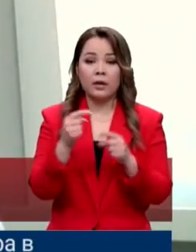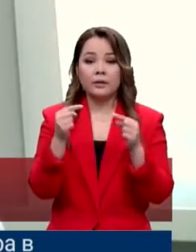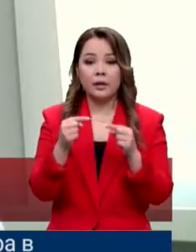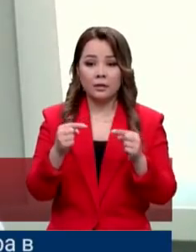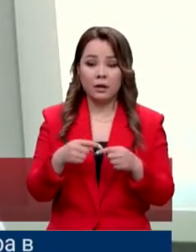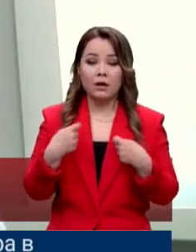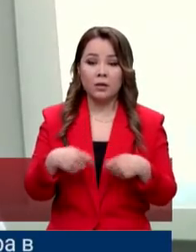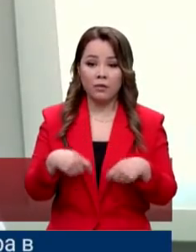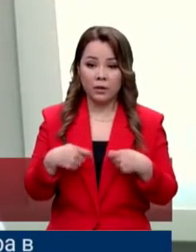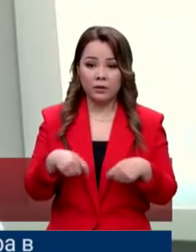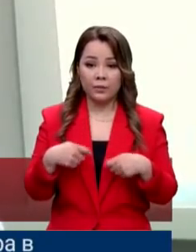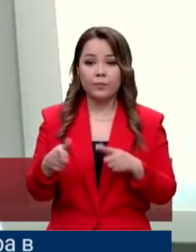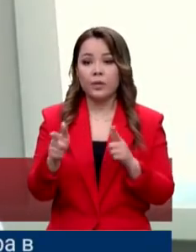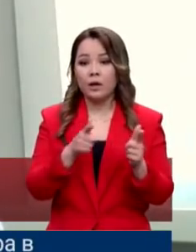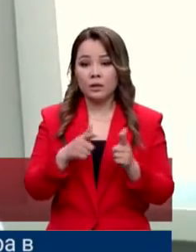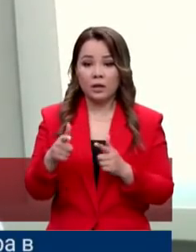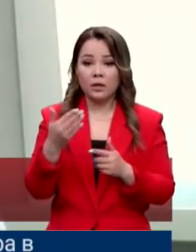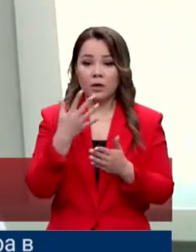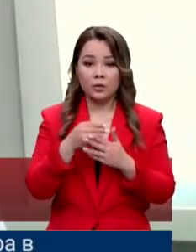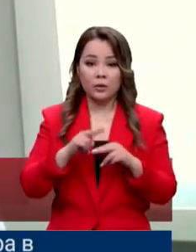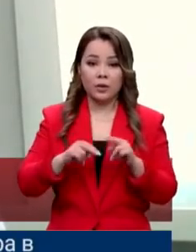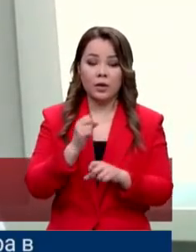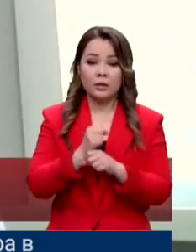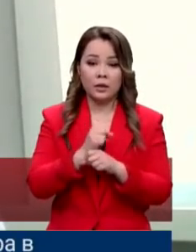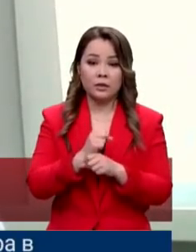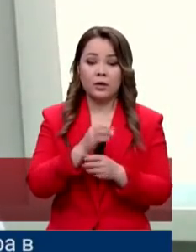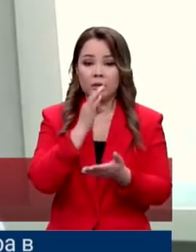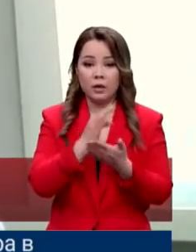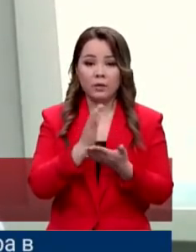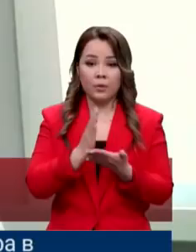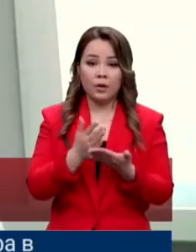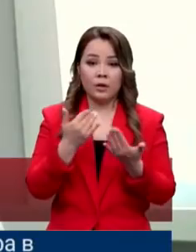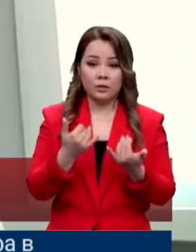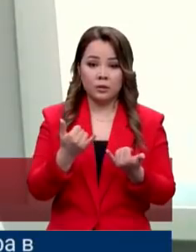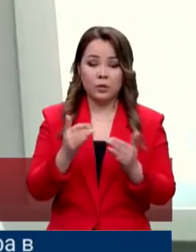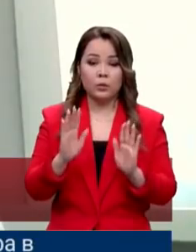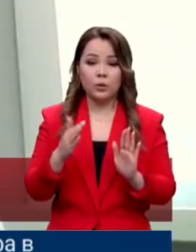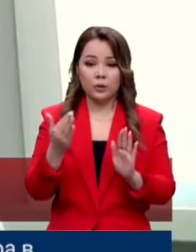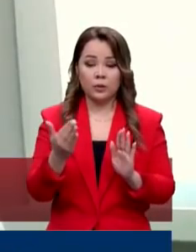нақты тауарларды, дайын продукцияны экспорту керек. Бізде қазір сырье ғана,